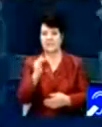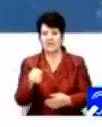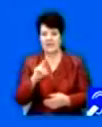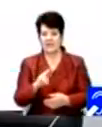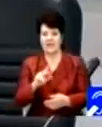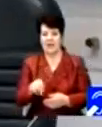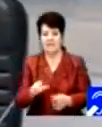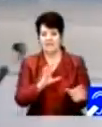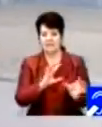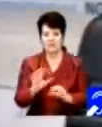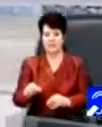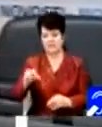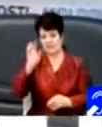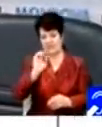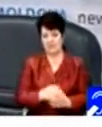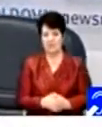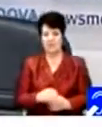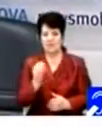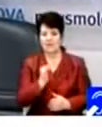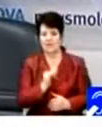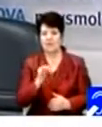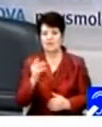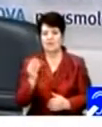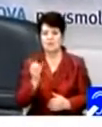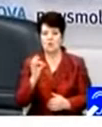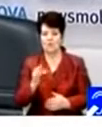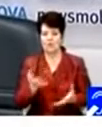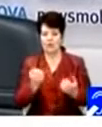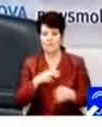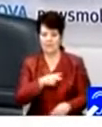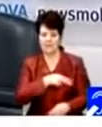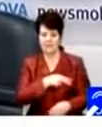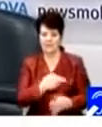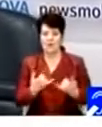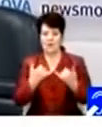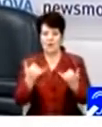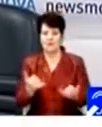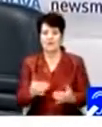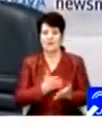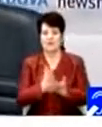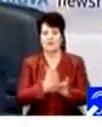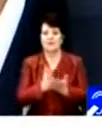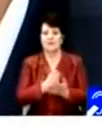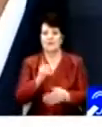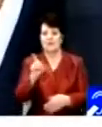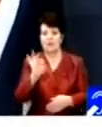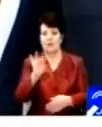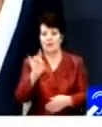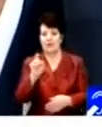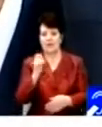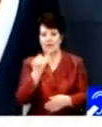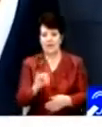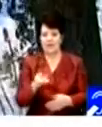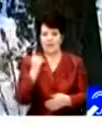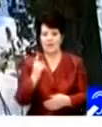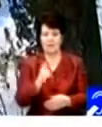statului. Ilan Șor a primit distinția insignia de onoare de la veteranii din Orhei. Acest gest este unul